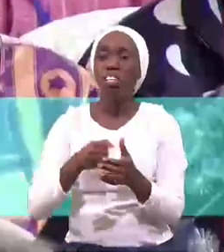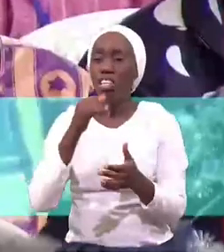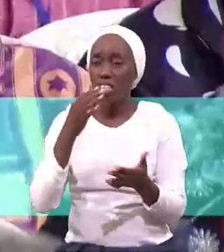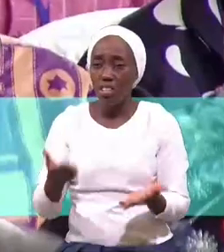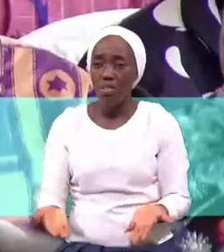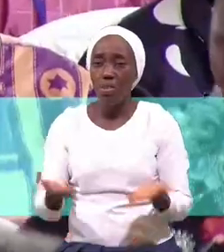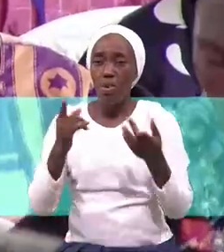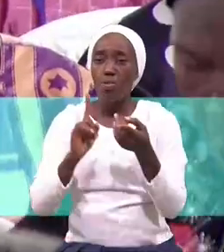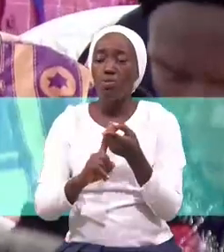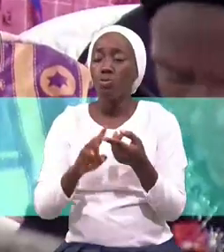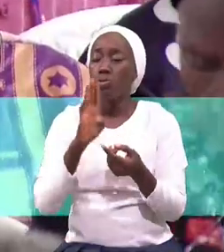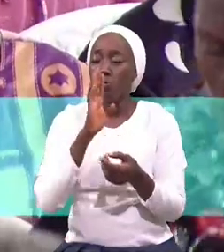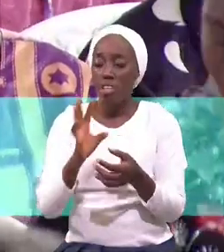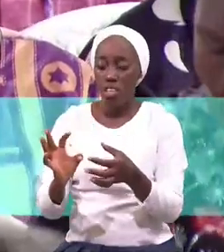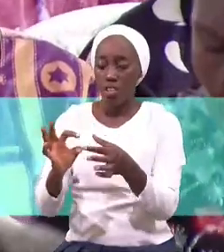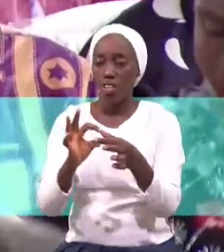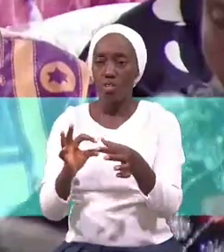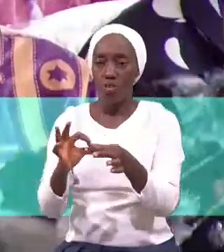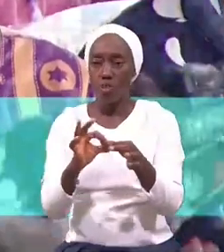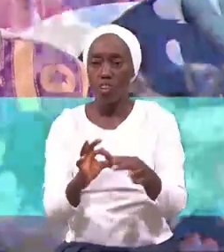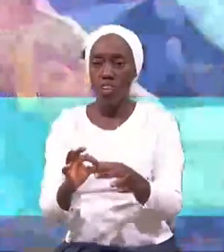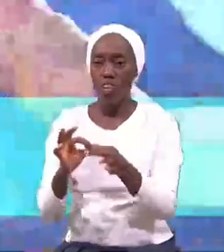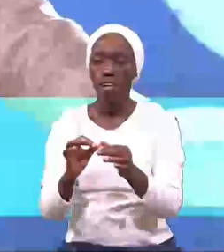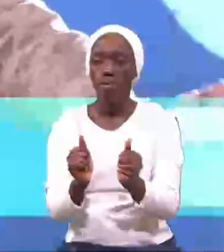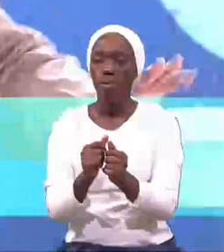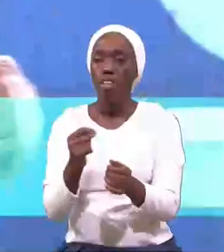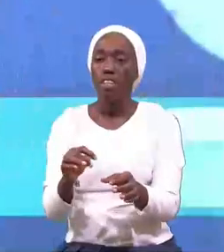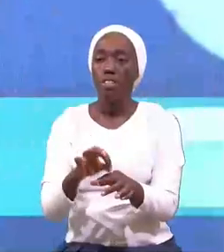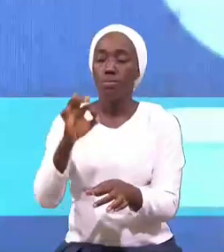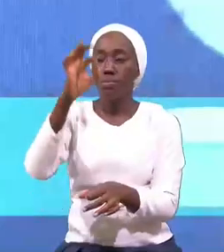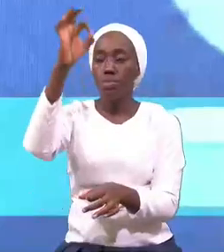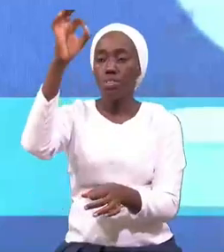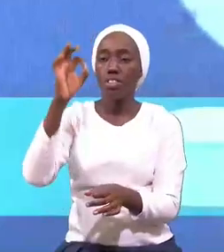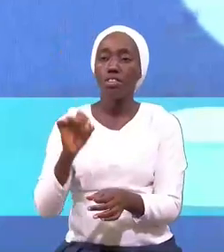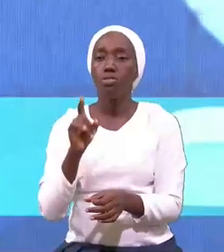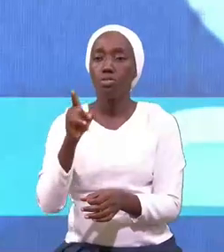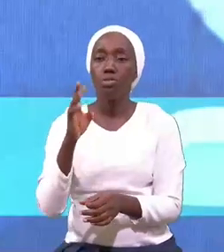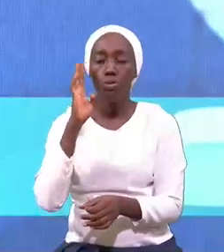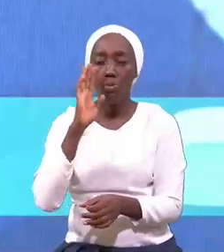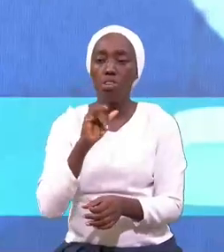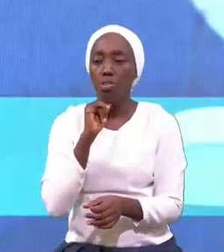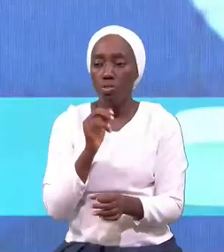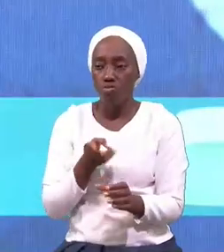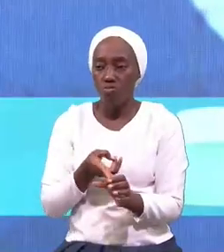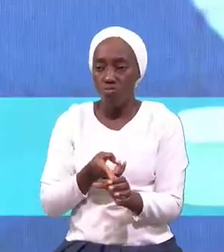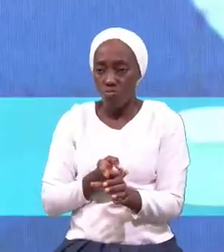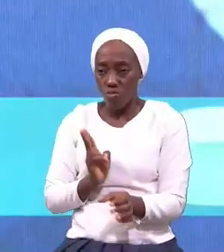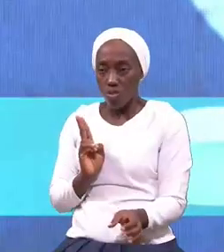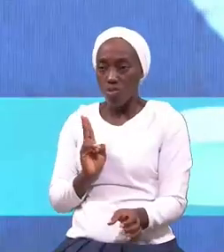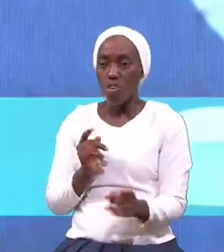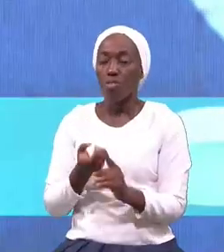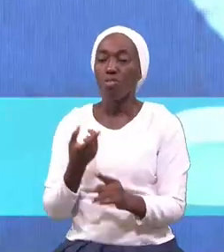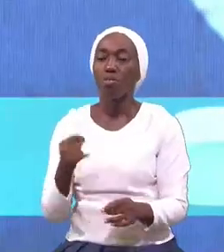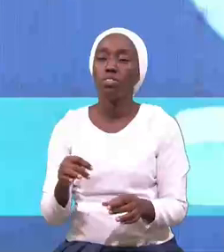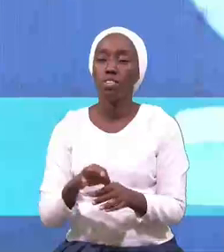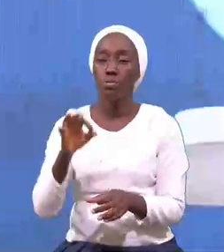C'est vraiment élevant, c'est vraiment merveilleux d'être uni à l'Esprit de Dieu. Et n'avez pas à vous soustraire de l'Esprit